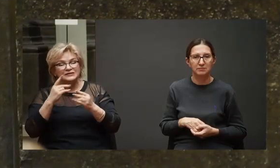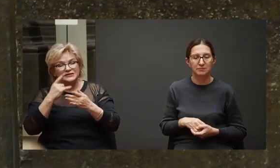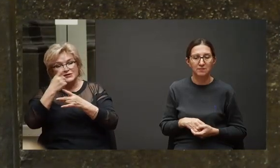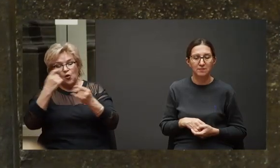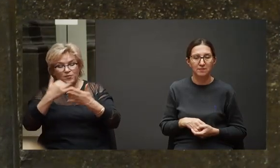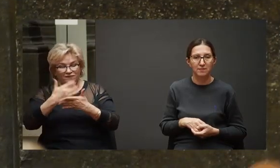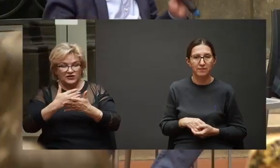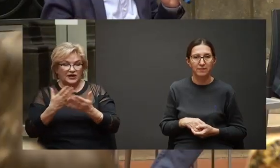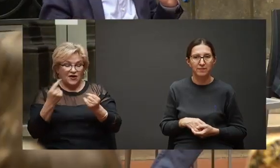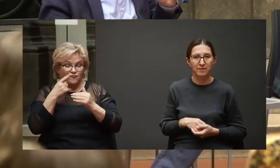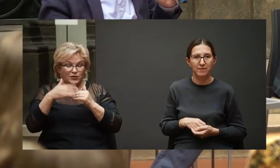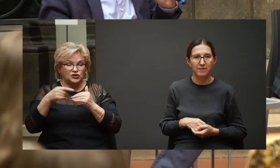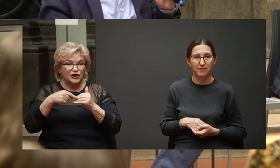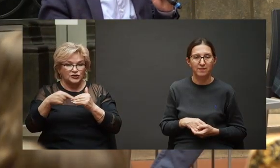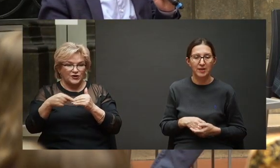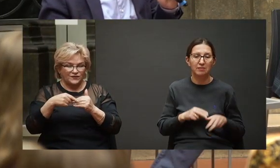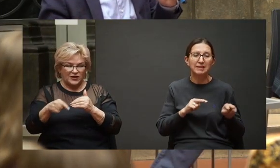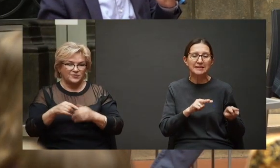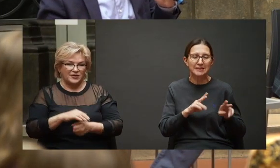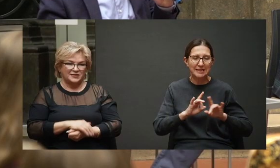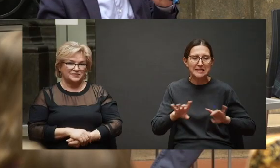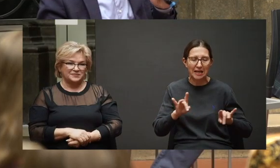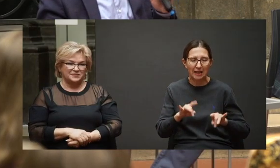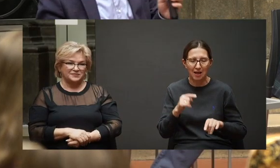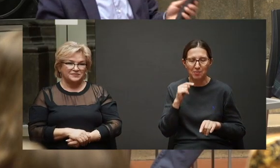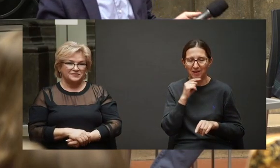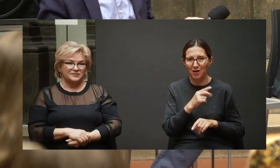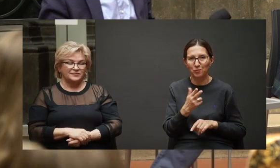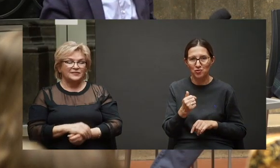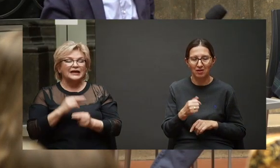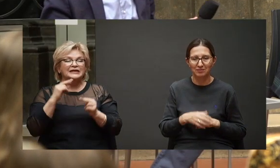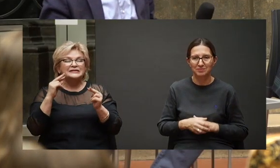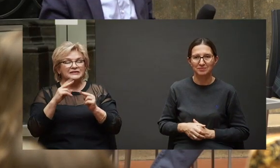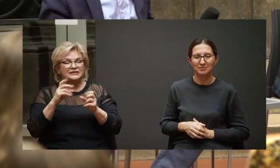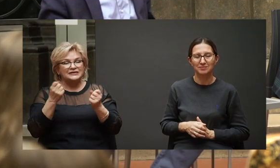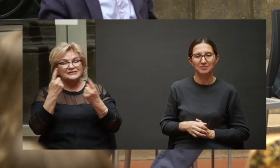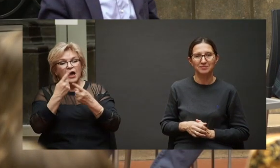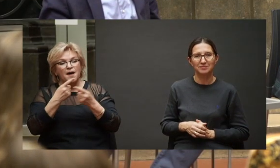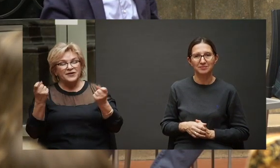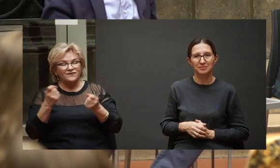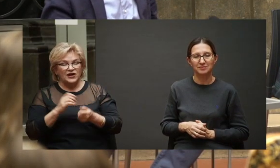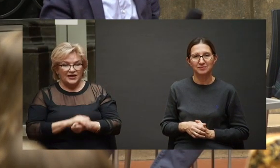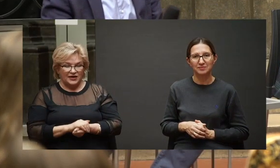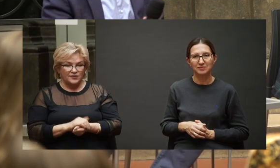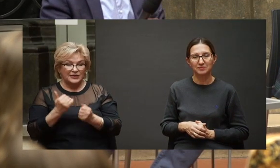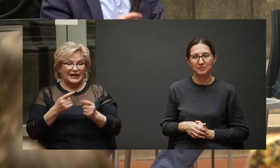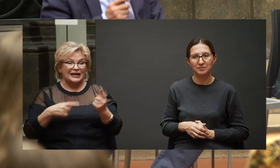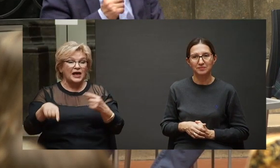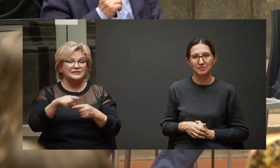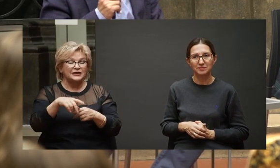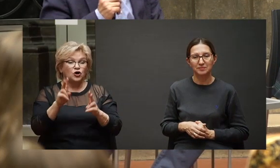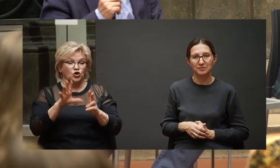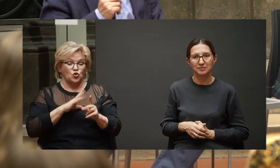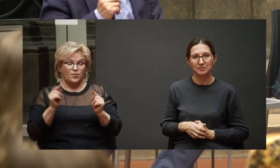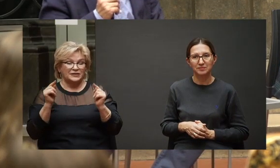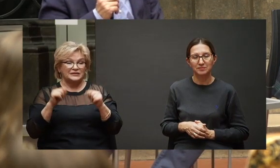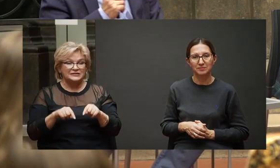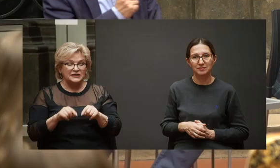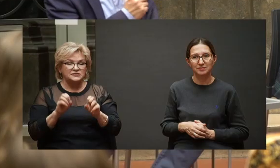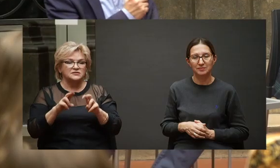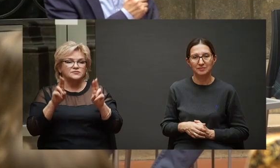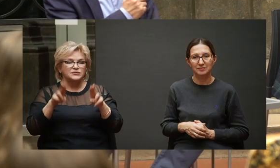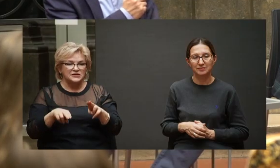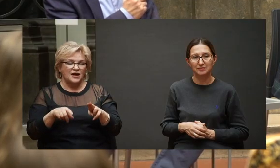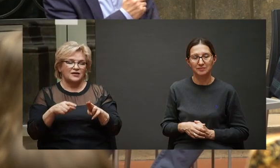ближайшее время. Следите за рекламой, это называется. Следите за объявлением. Ну вот дайте вот для тех, кто был здесь, мы специально